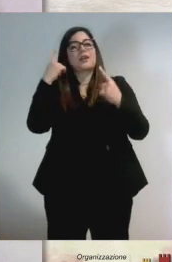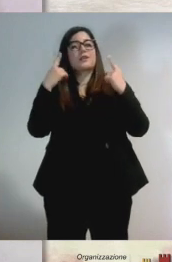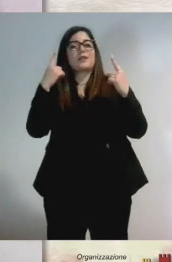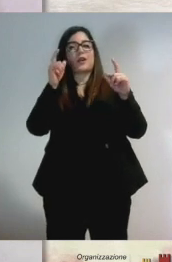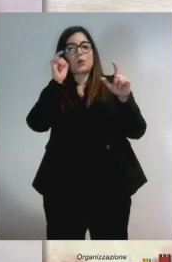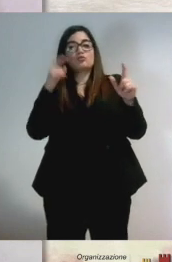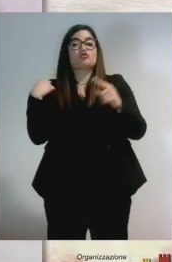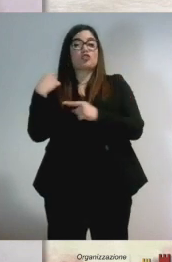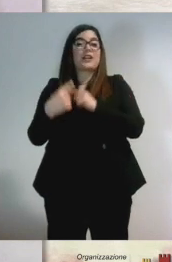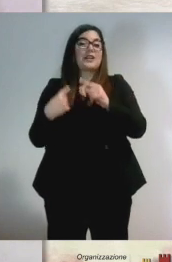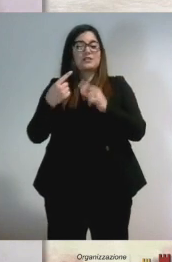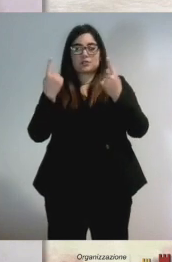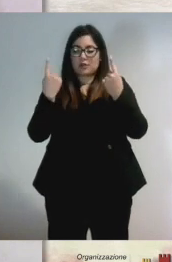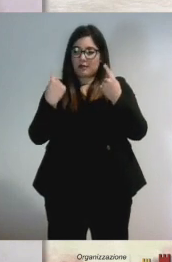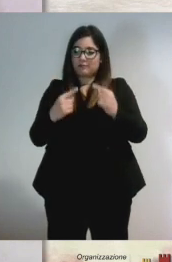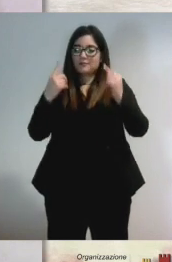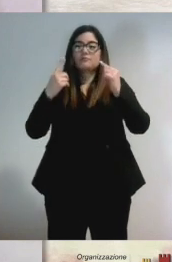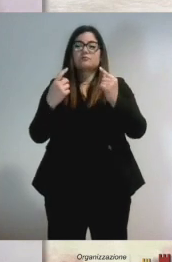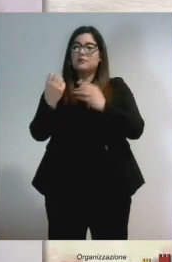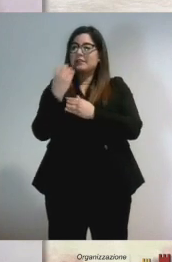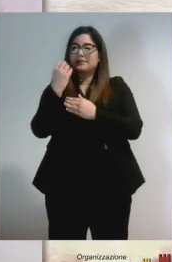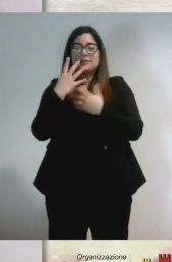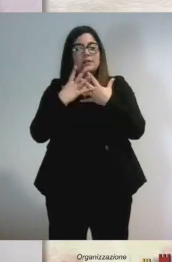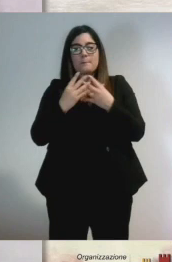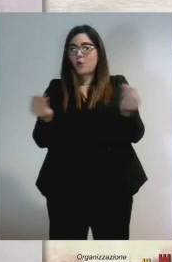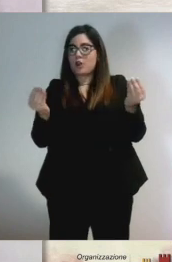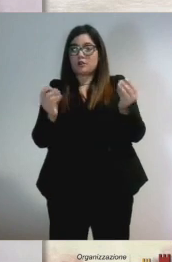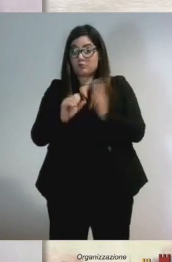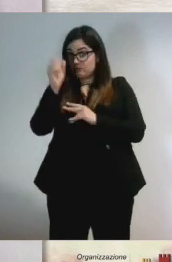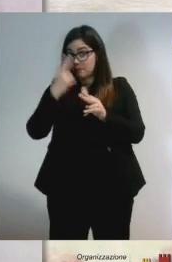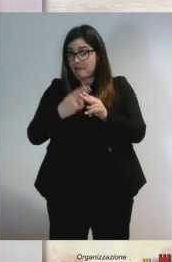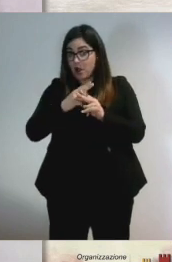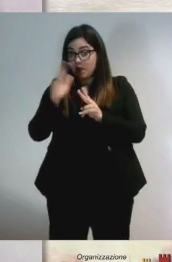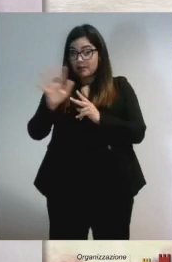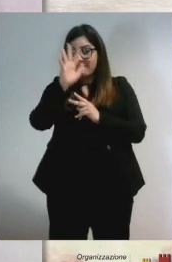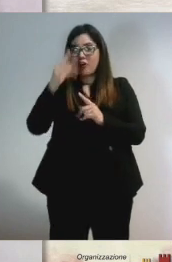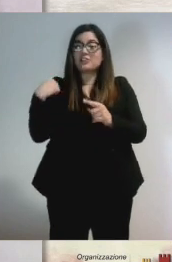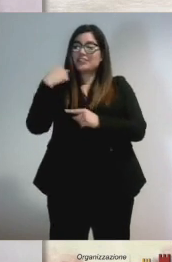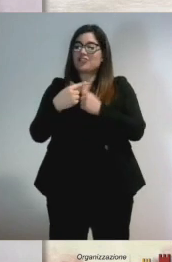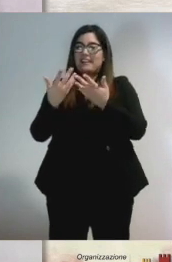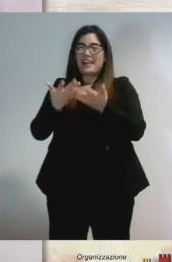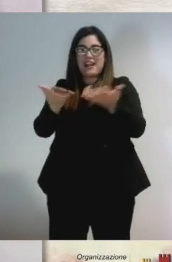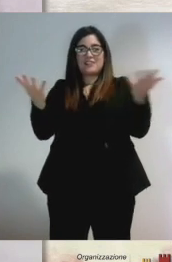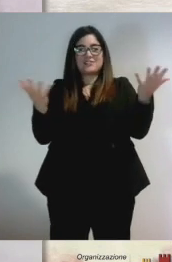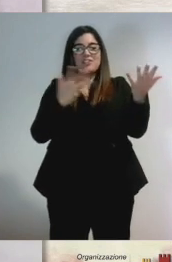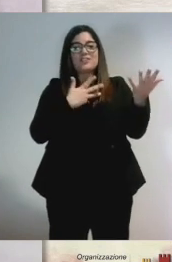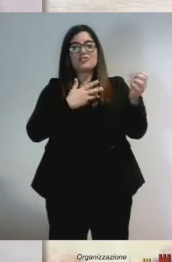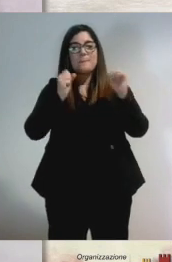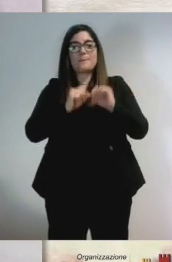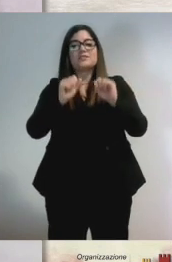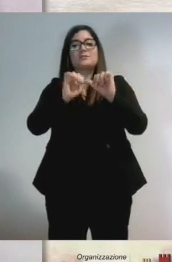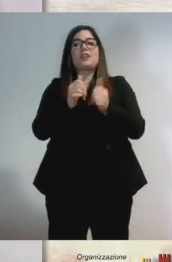da insegnare una generazione che forse per la prima volta ha avuto la possibilità di formarsi all'estero